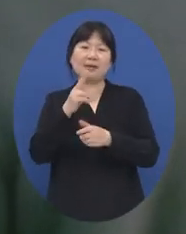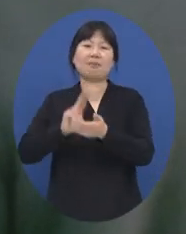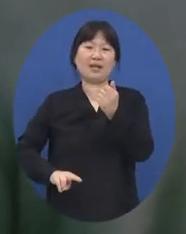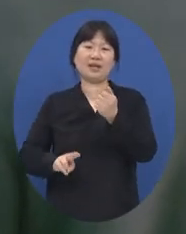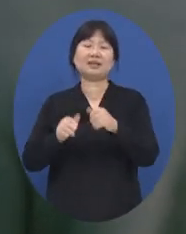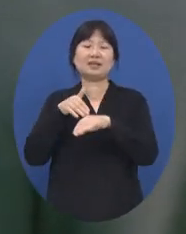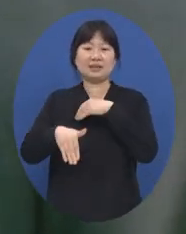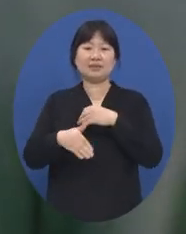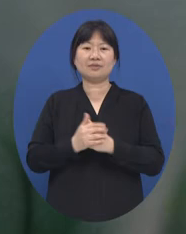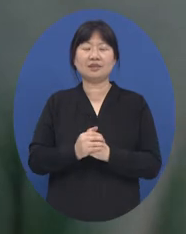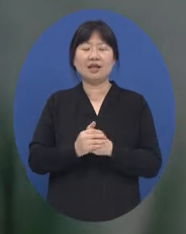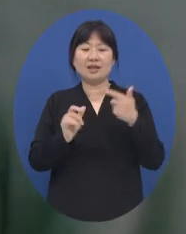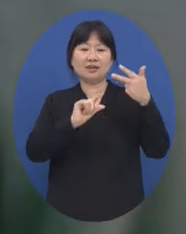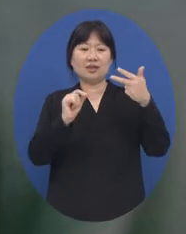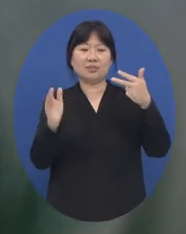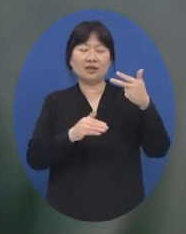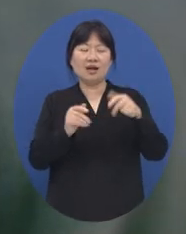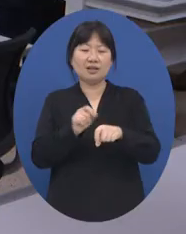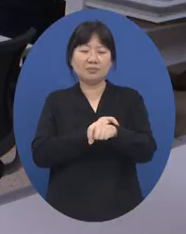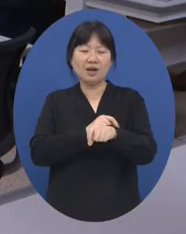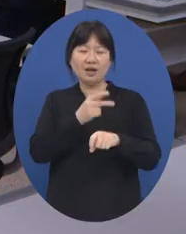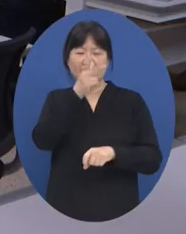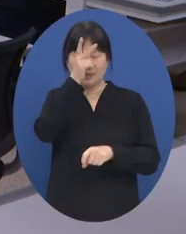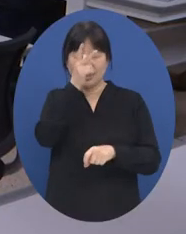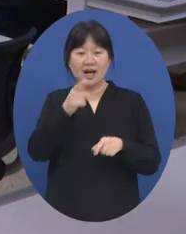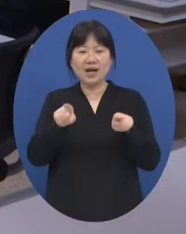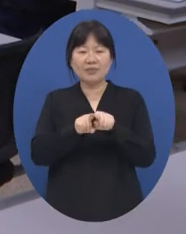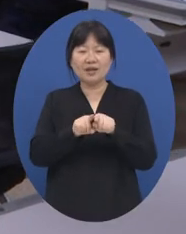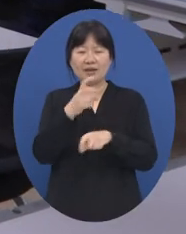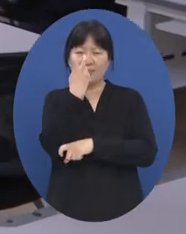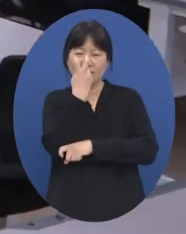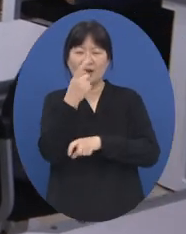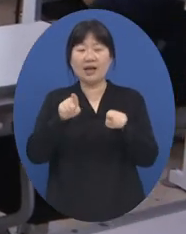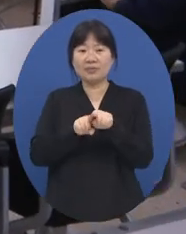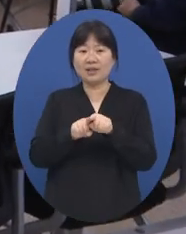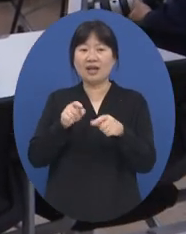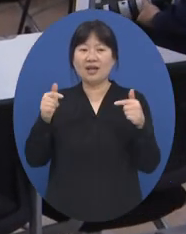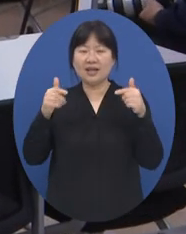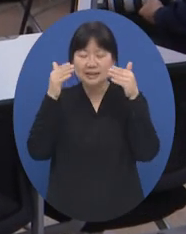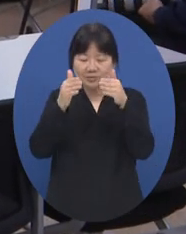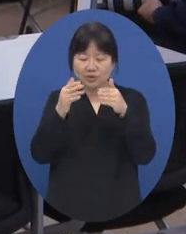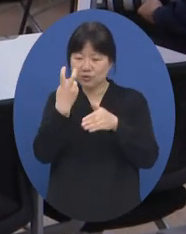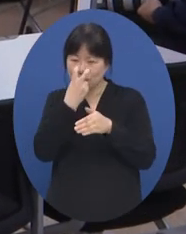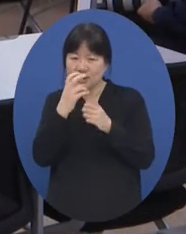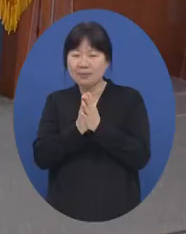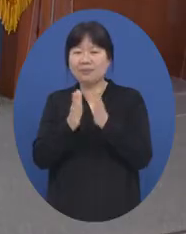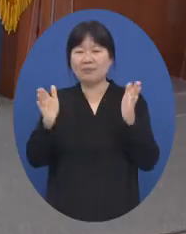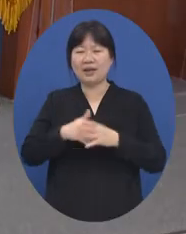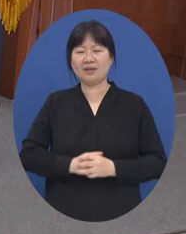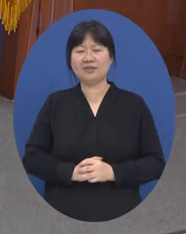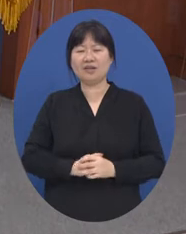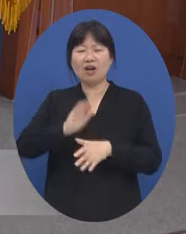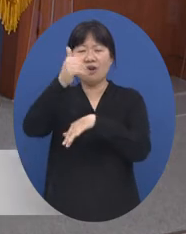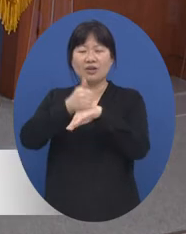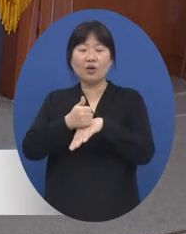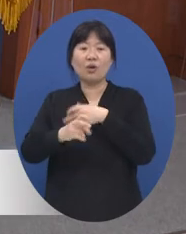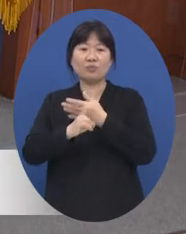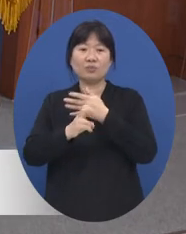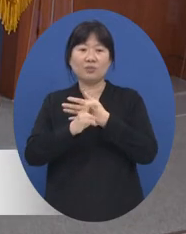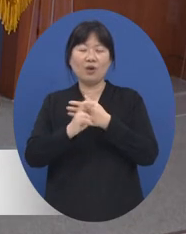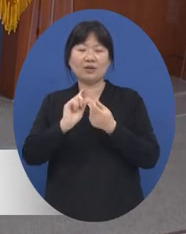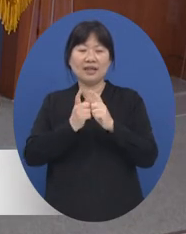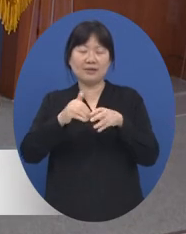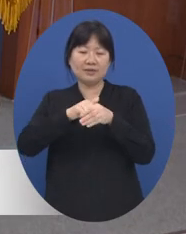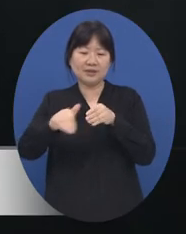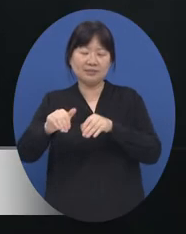했습니다 경기도는 7월부터 특별수사 당과 모니터링 요원을 편성해 집중 수사를 시작했습니다 그 결과